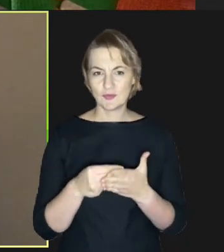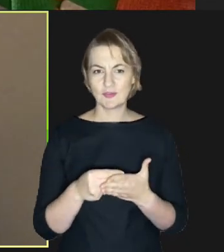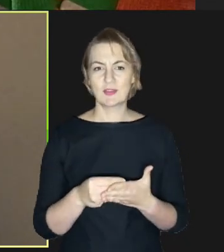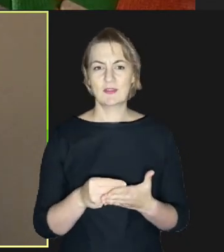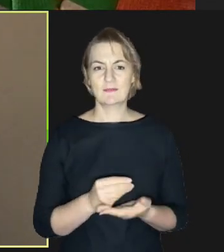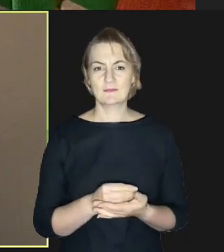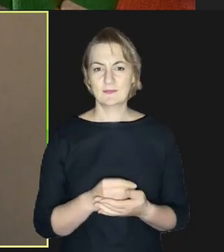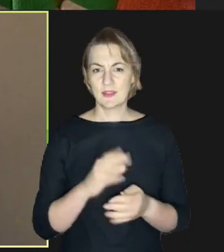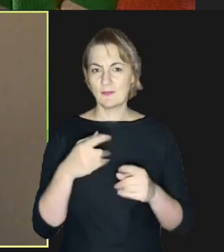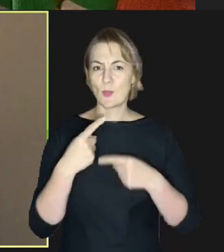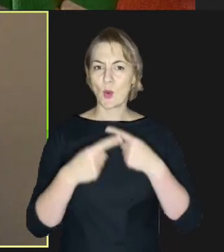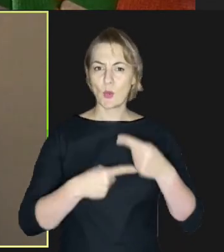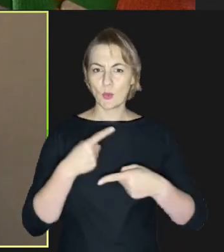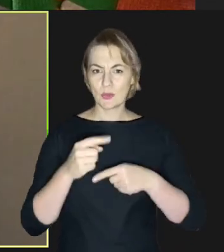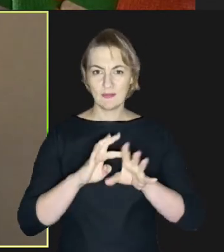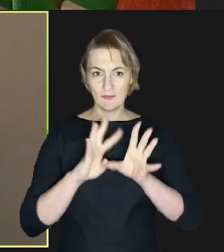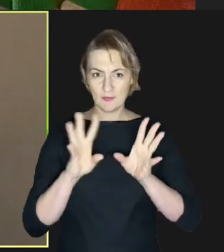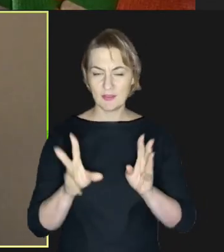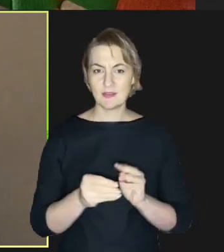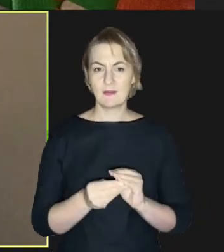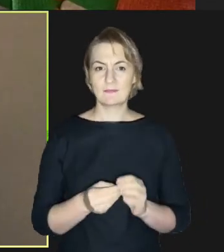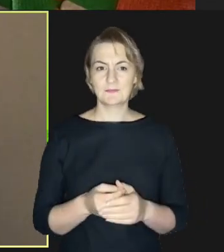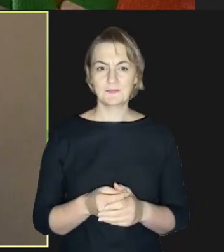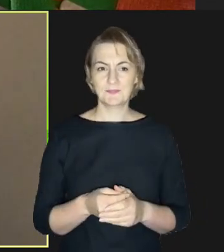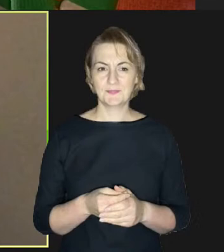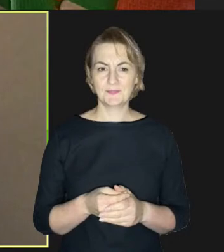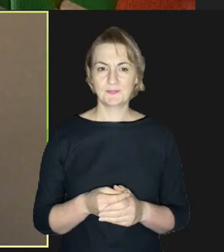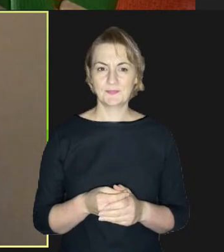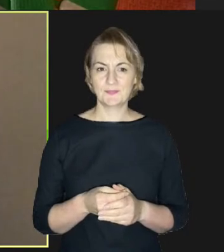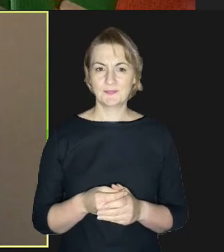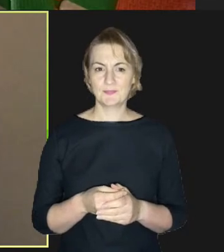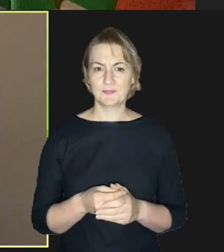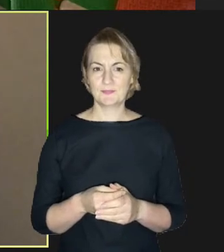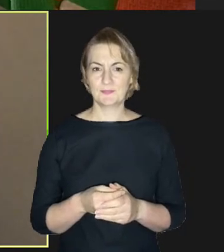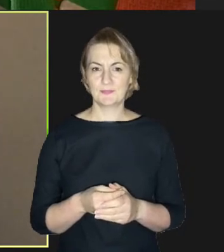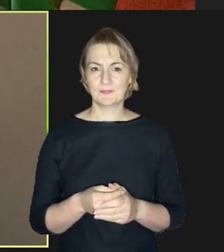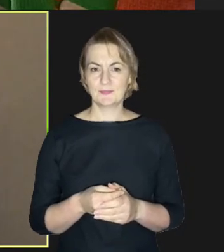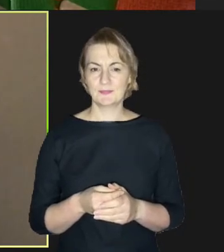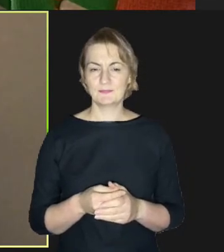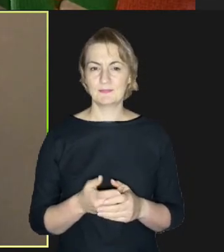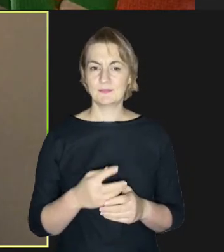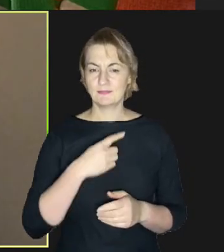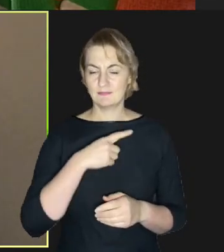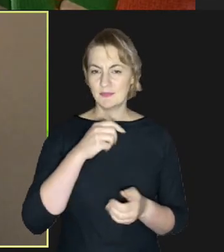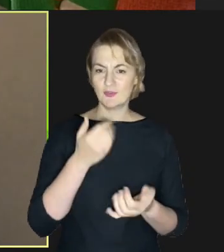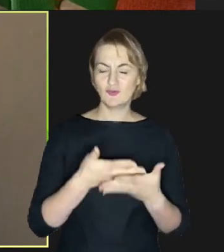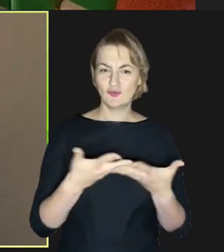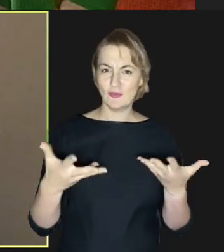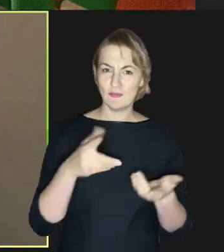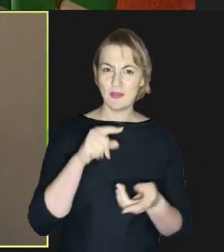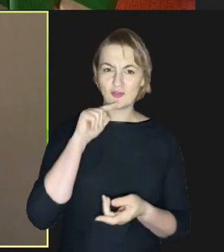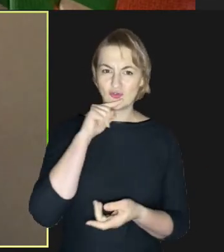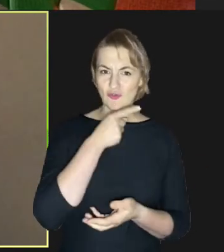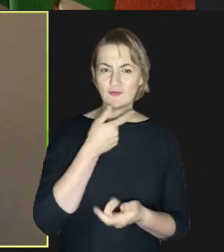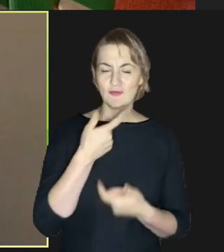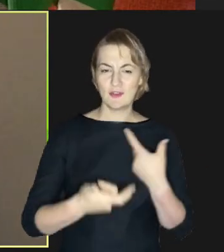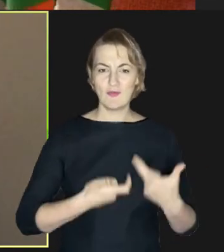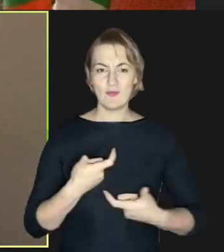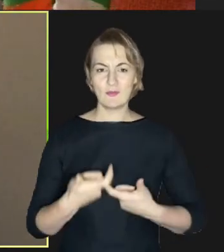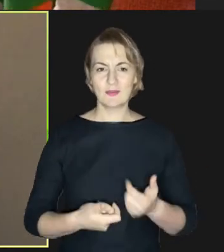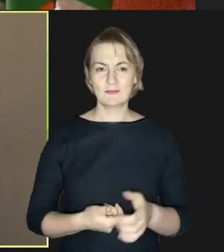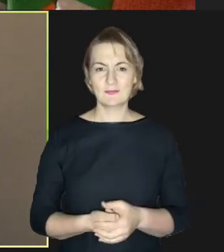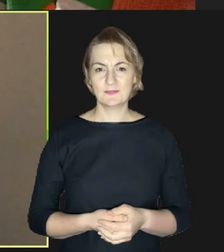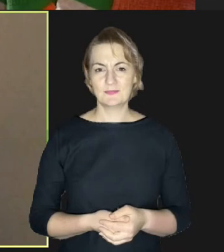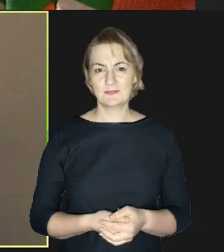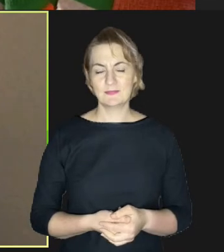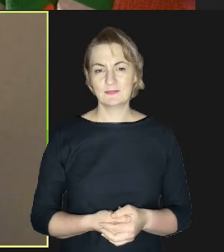wszystkich produktów no, szkodę czynioną ziemi, tak, czy przyrodzie.